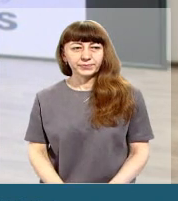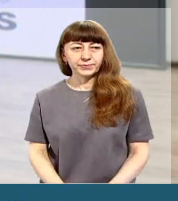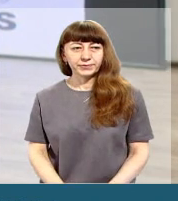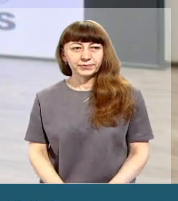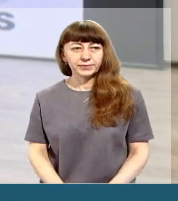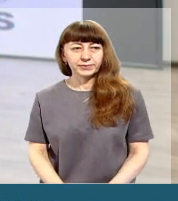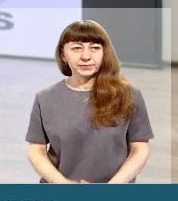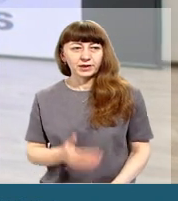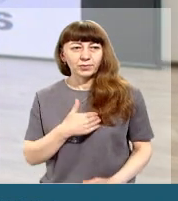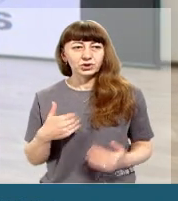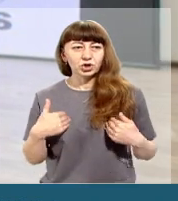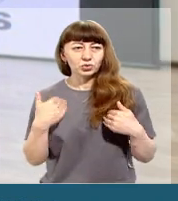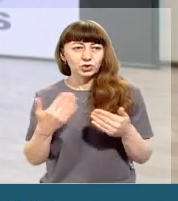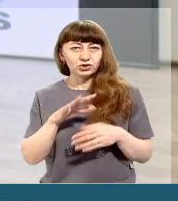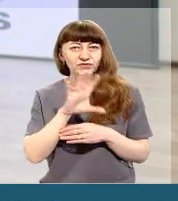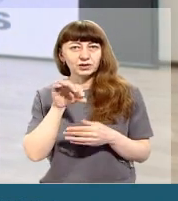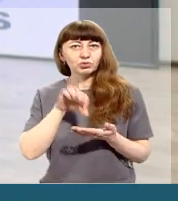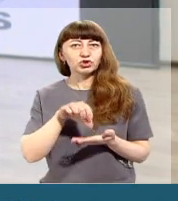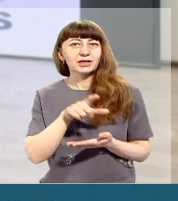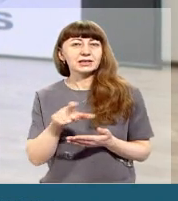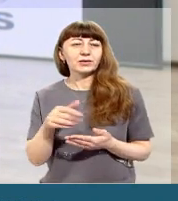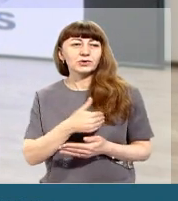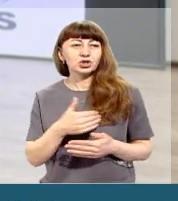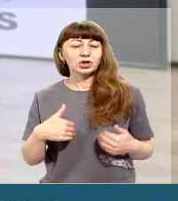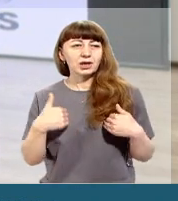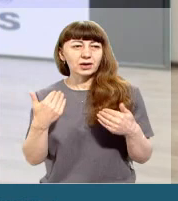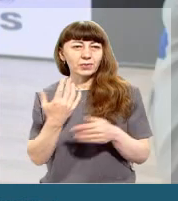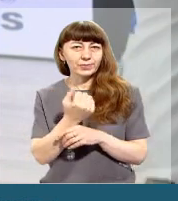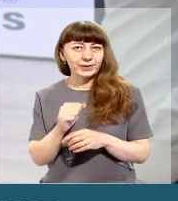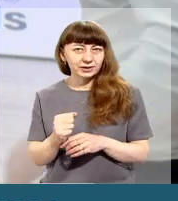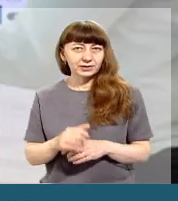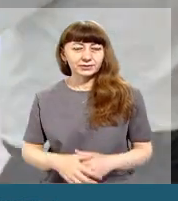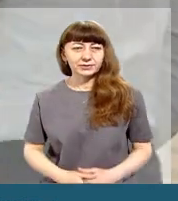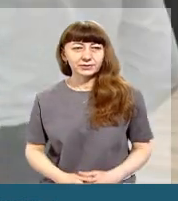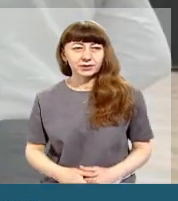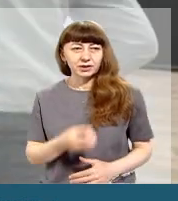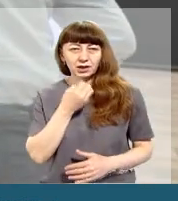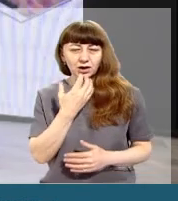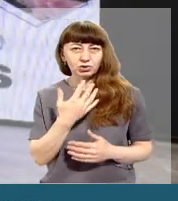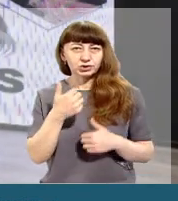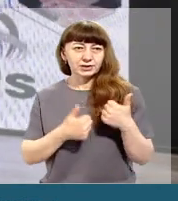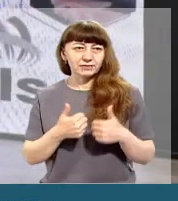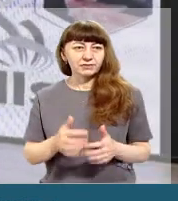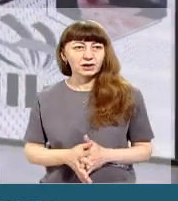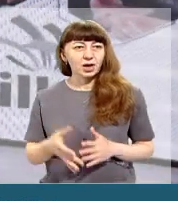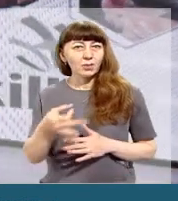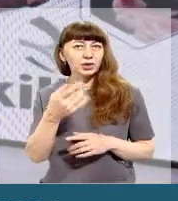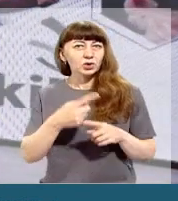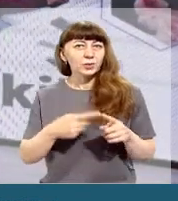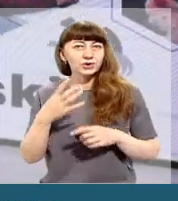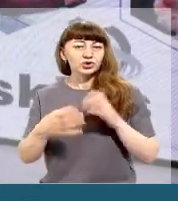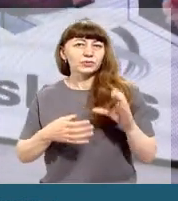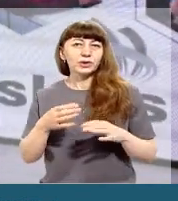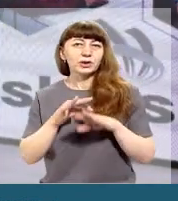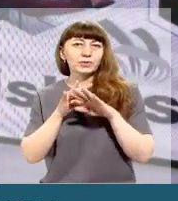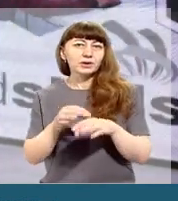могу пожелать удачи всем участникам, и также желаю им победы и хороших соревнований. Областной этап